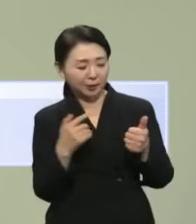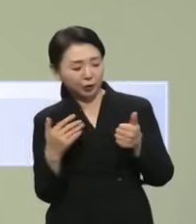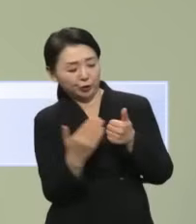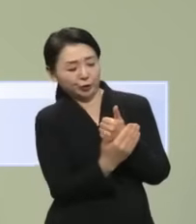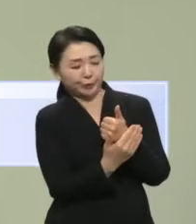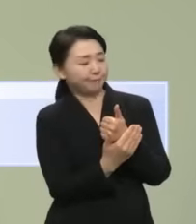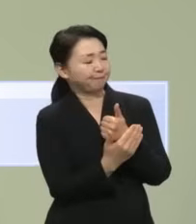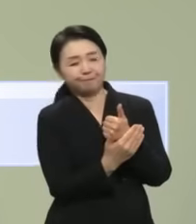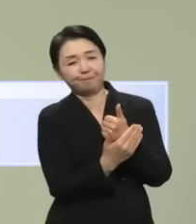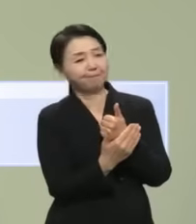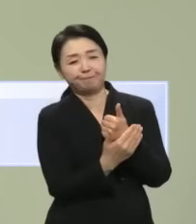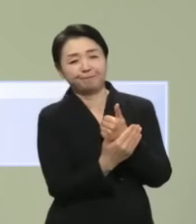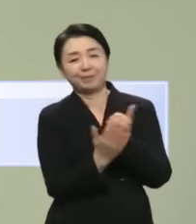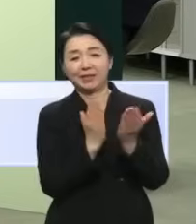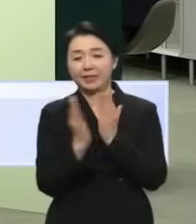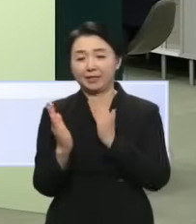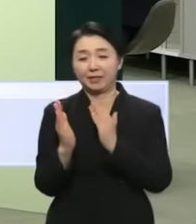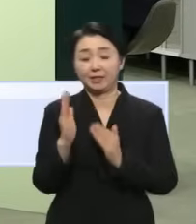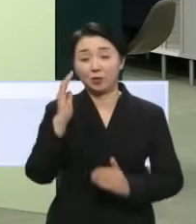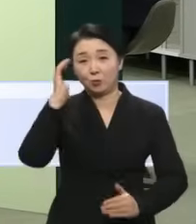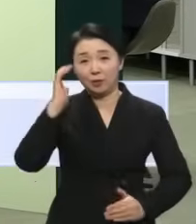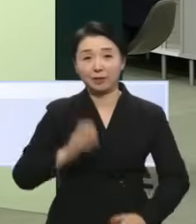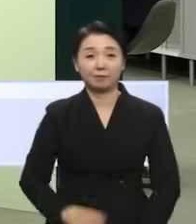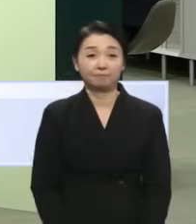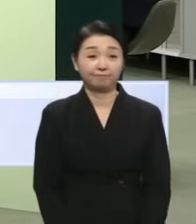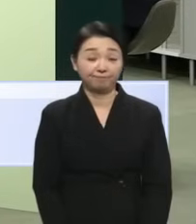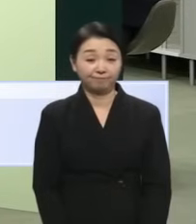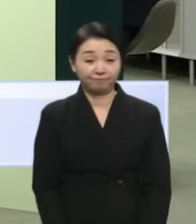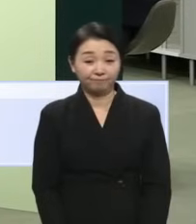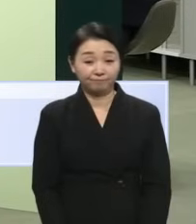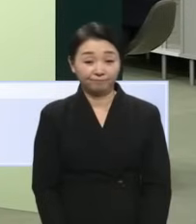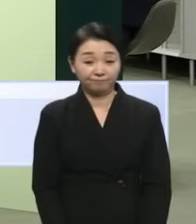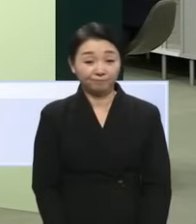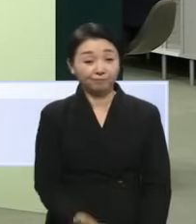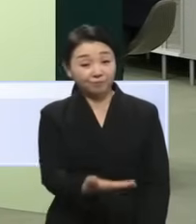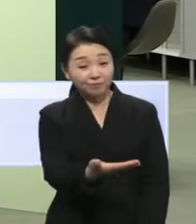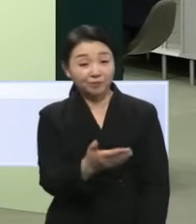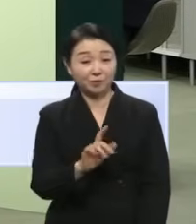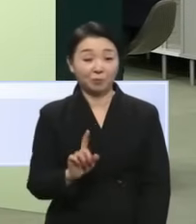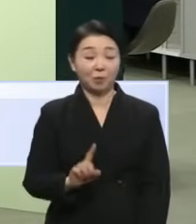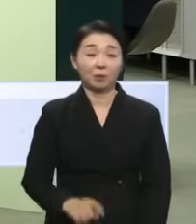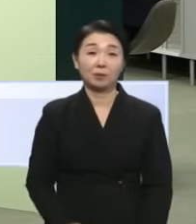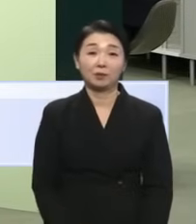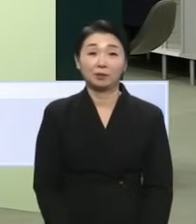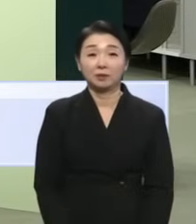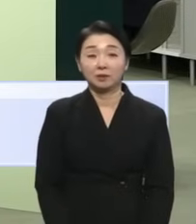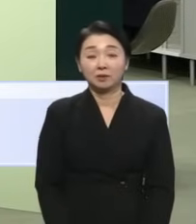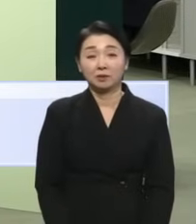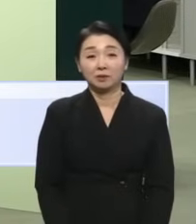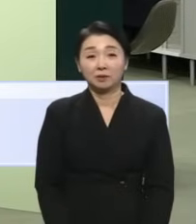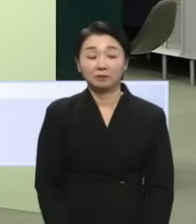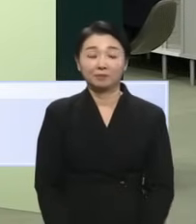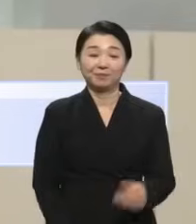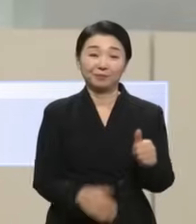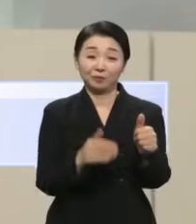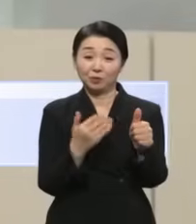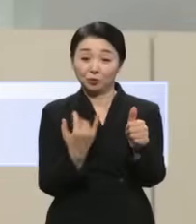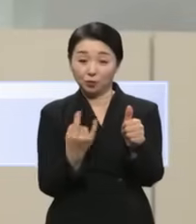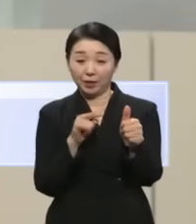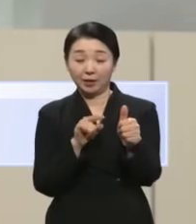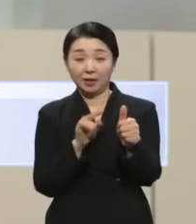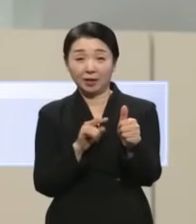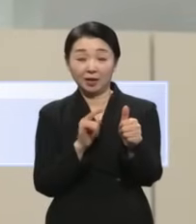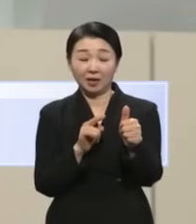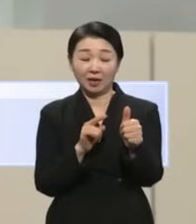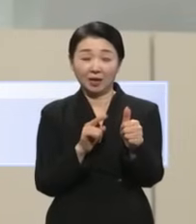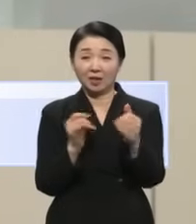부분까지 간 것 같습니다 아음 어떻게 보였어요음 사실 최강 의원이 이런 좀 여성 비하적이 성성 발언을